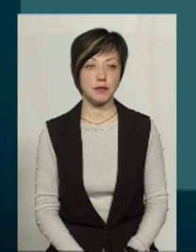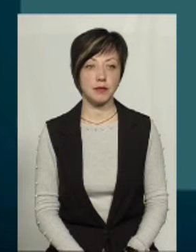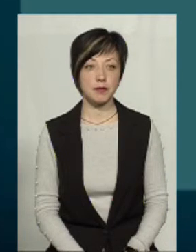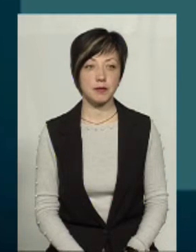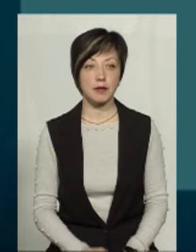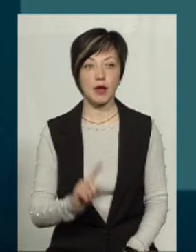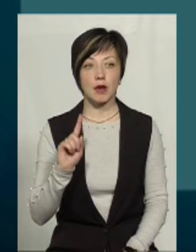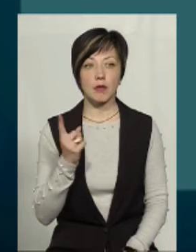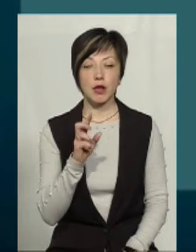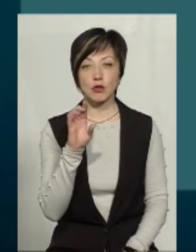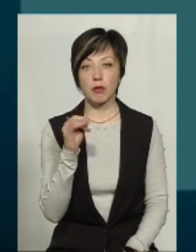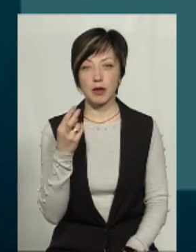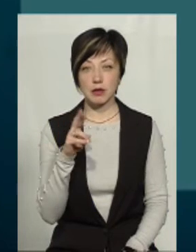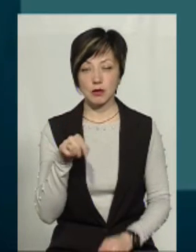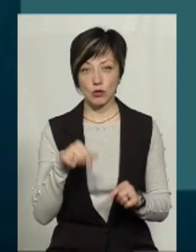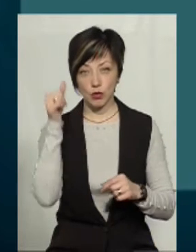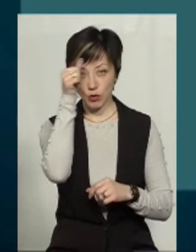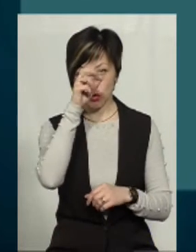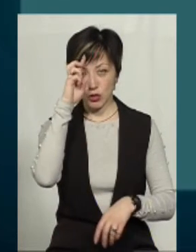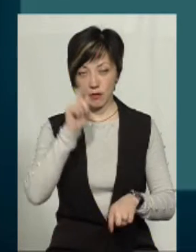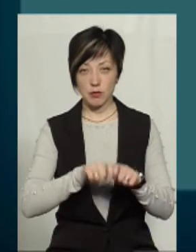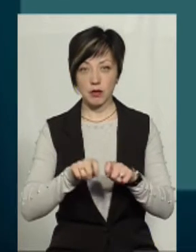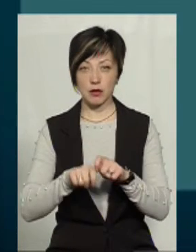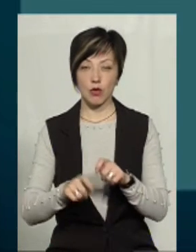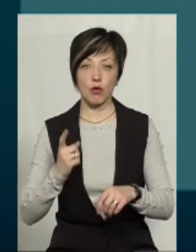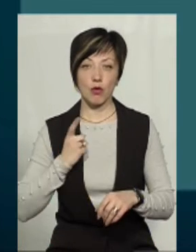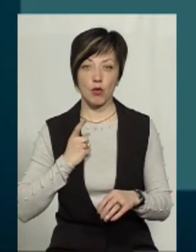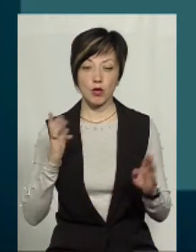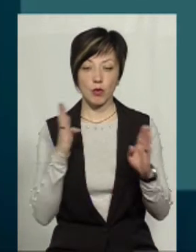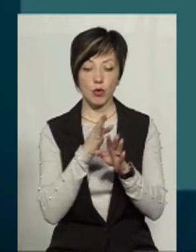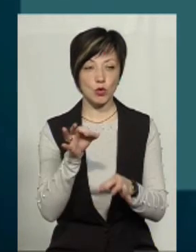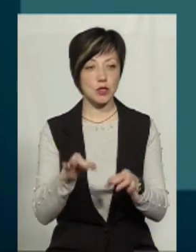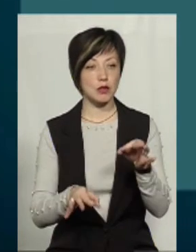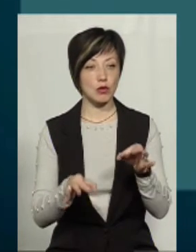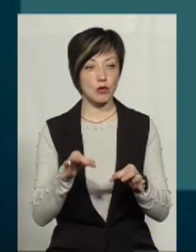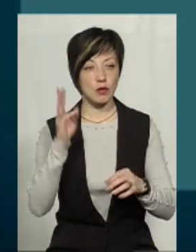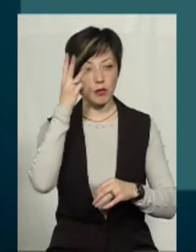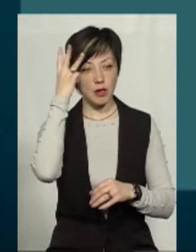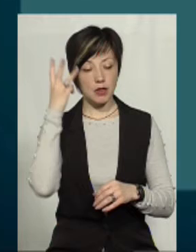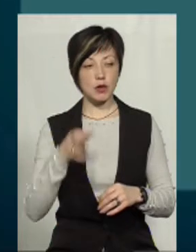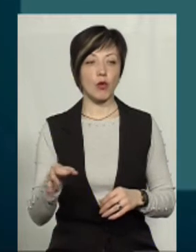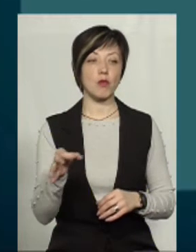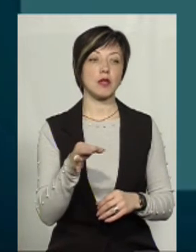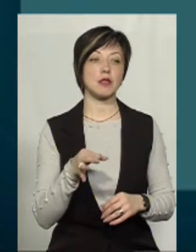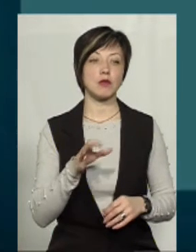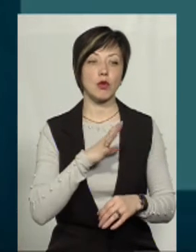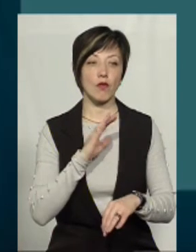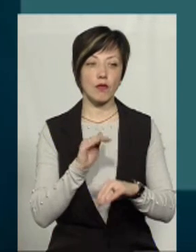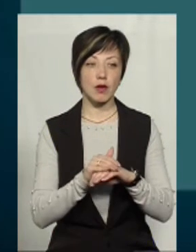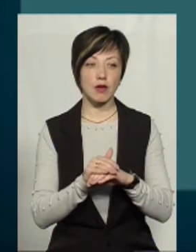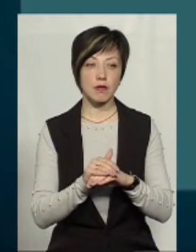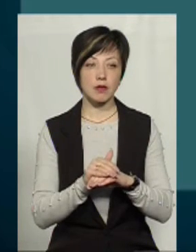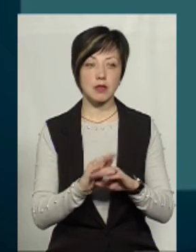1 березня поточного року державними інспекторами з охорони навколишнього природного середовища Хмельницької області було виявлено